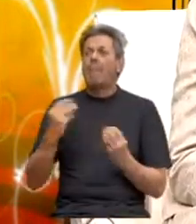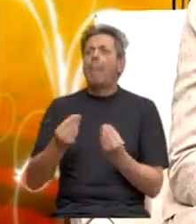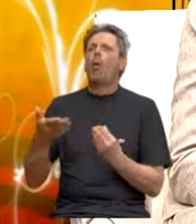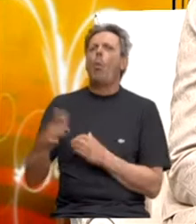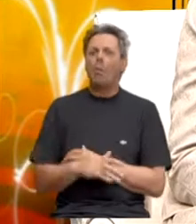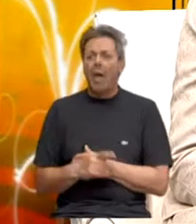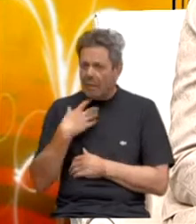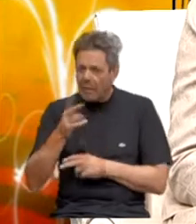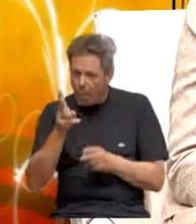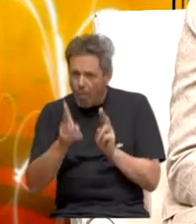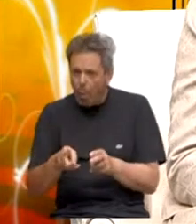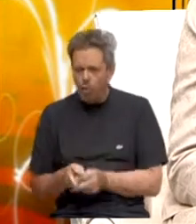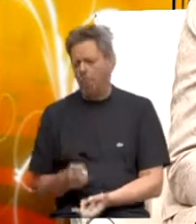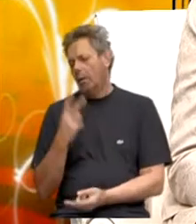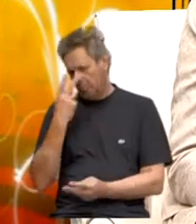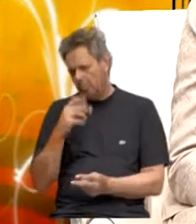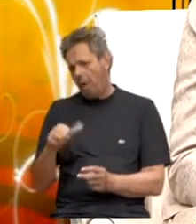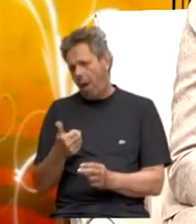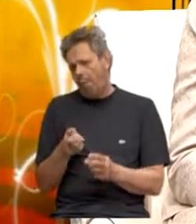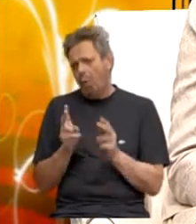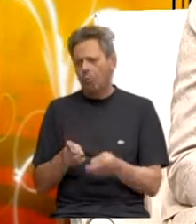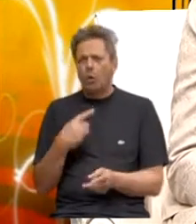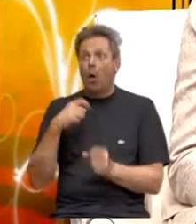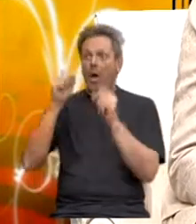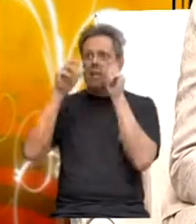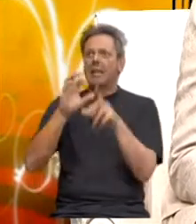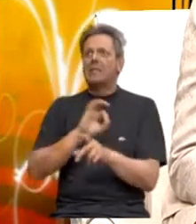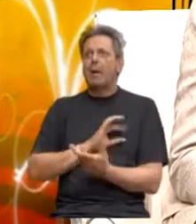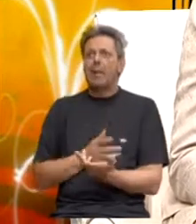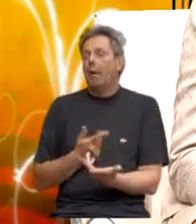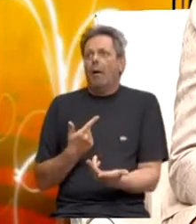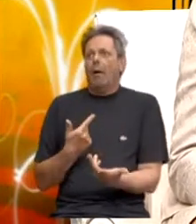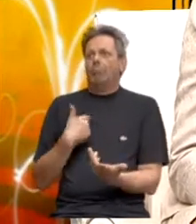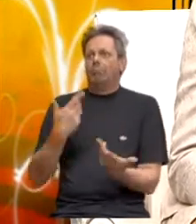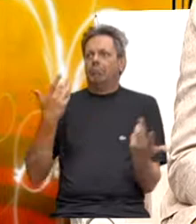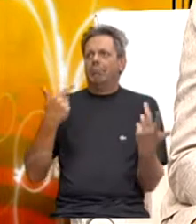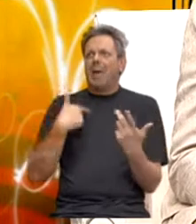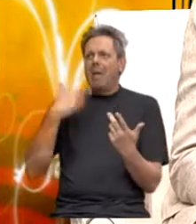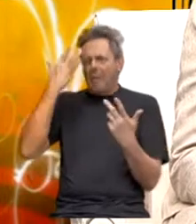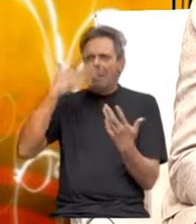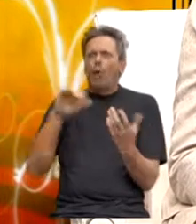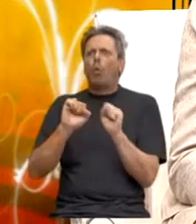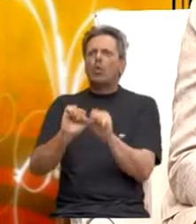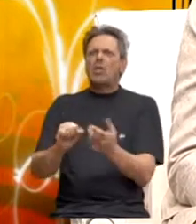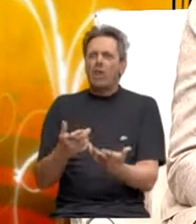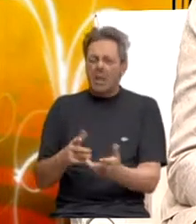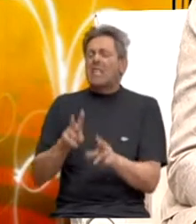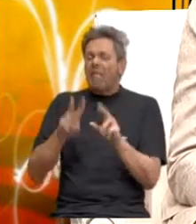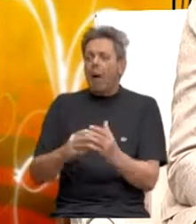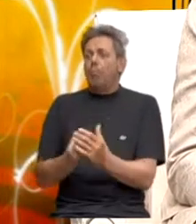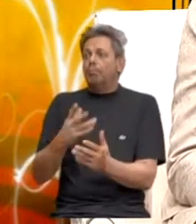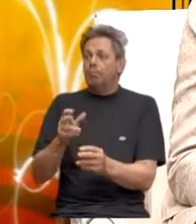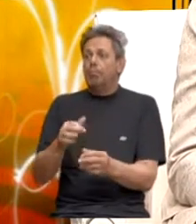to je moguće. Nažalost, postoji ta iznenadna smrt koju mi ne znamo prevenirati jer je zaista iznenada. Međutim,